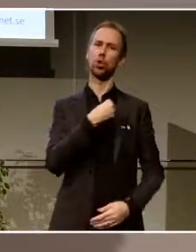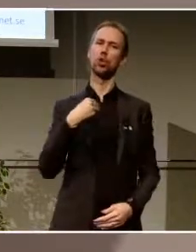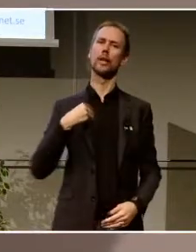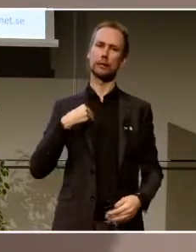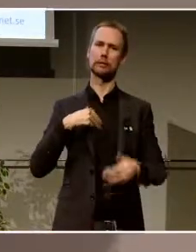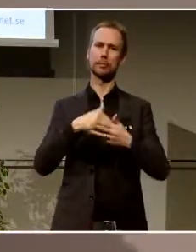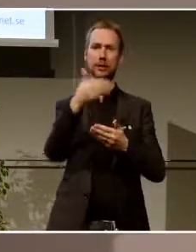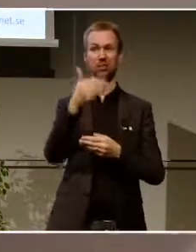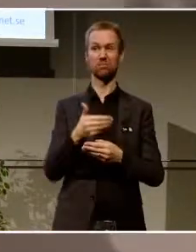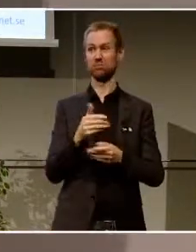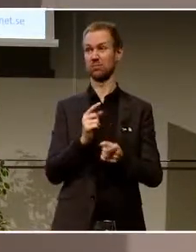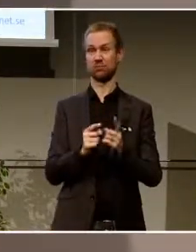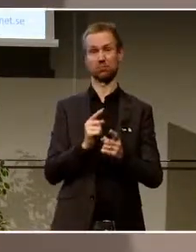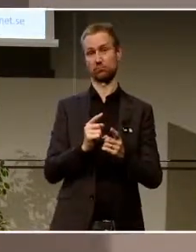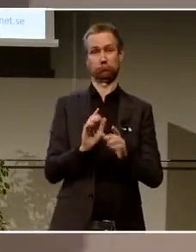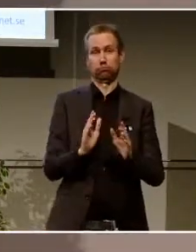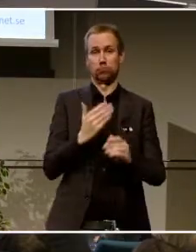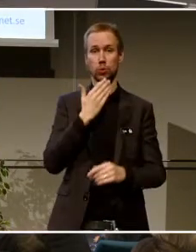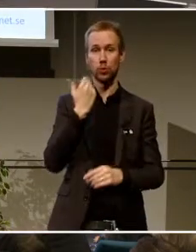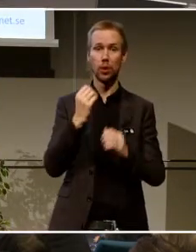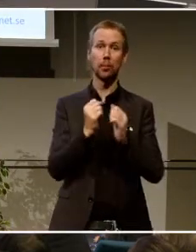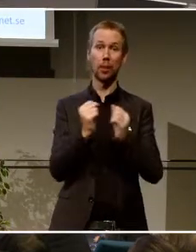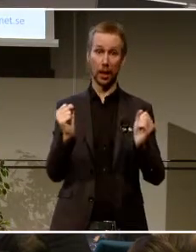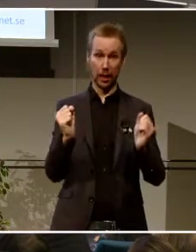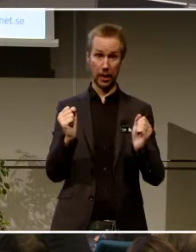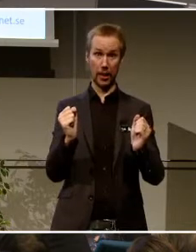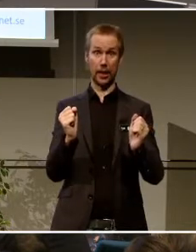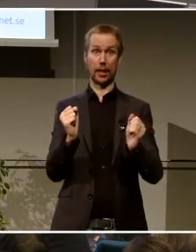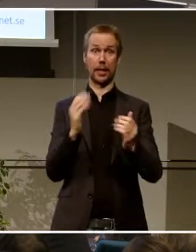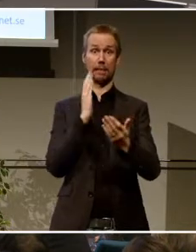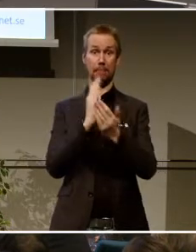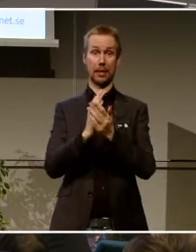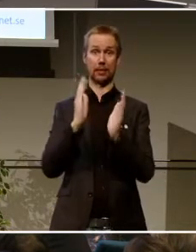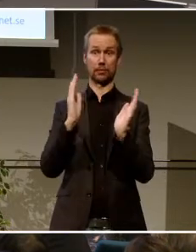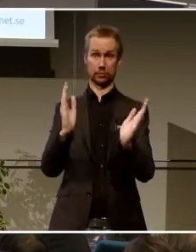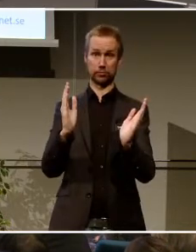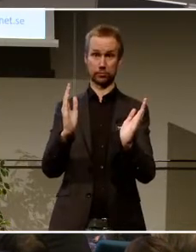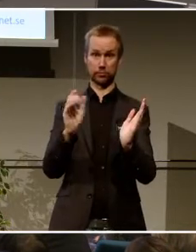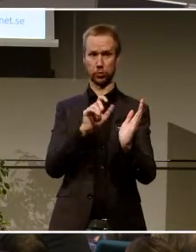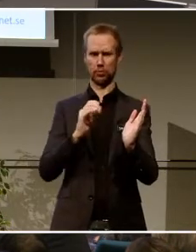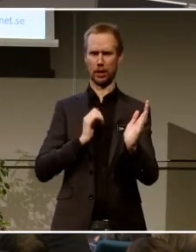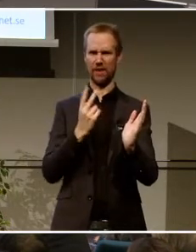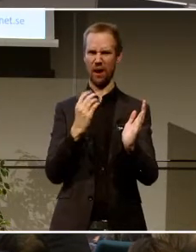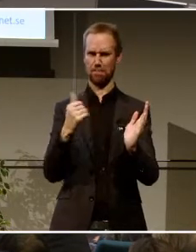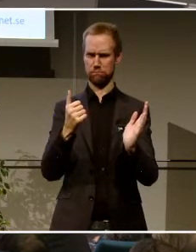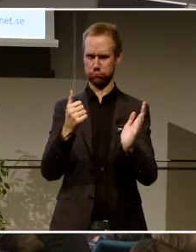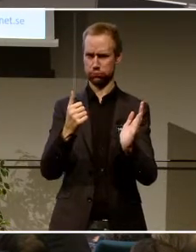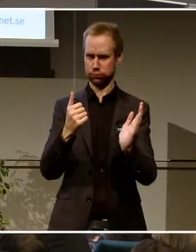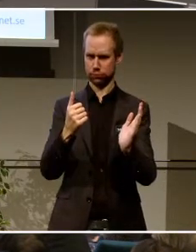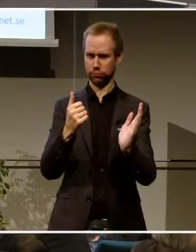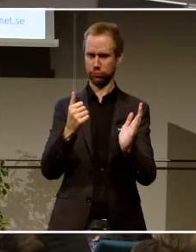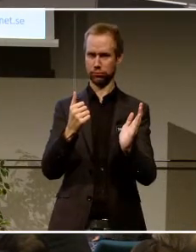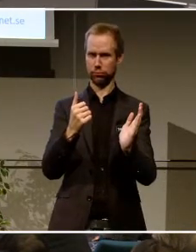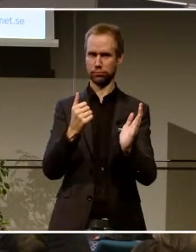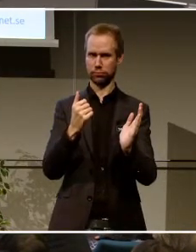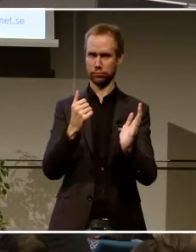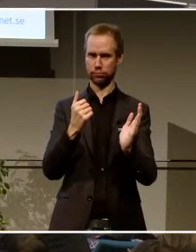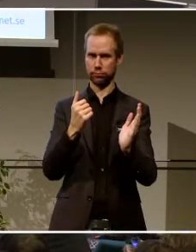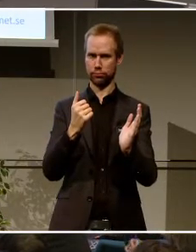kanske inte på då. Medan de här vabbarna här i mitten, de är ju flitiga där. Det är bara några få som aldrig tar del